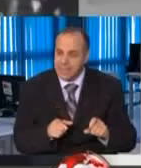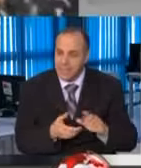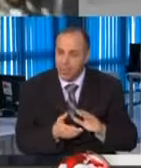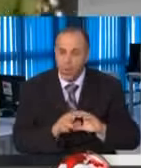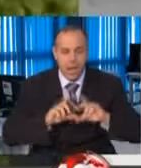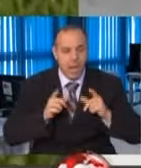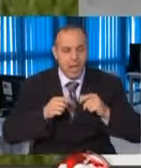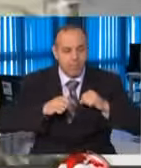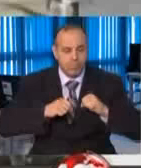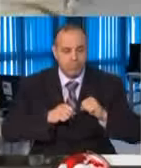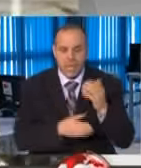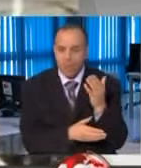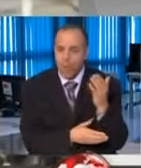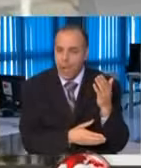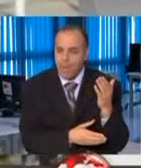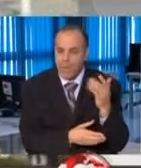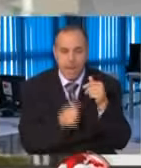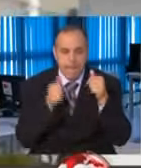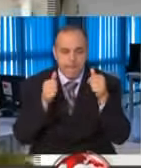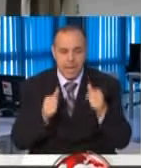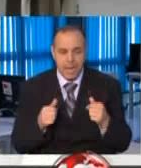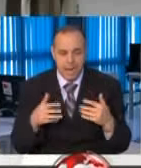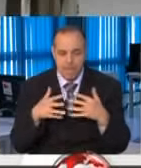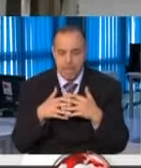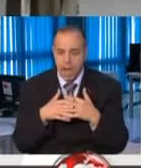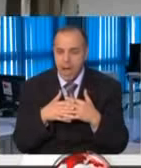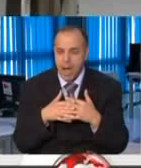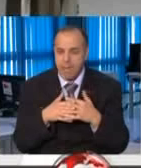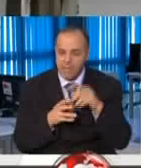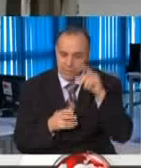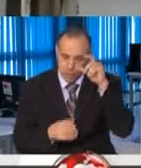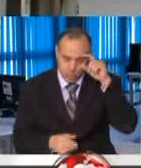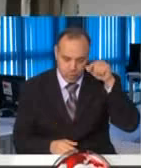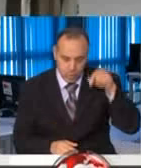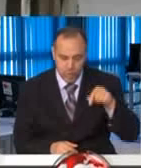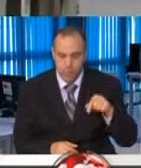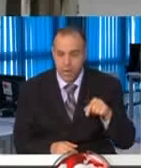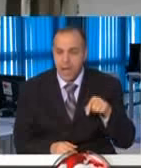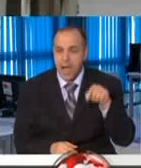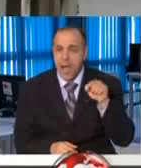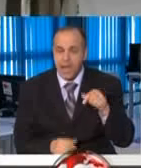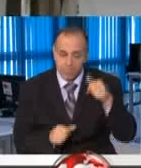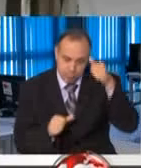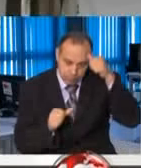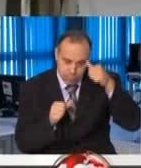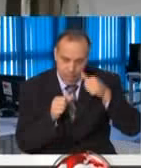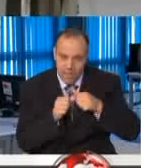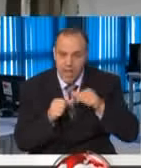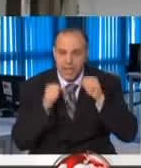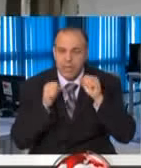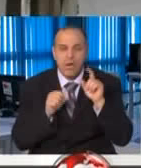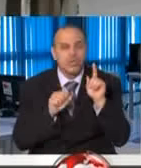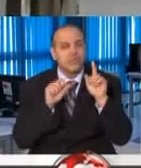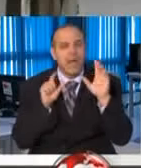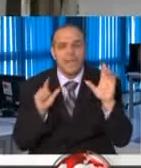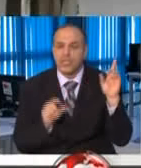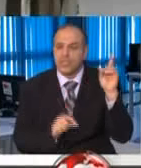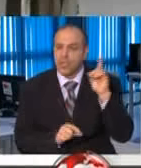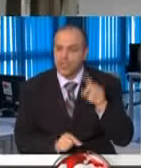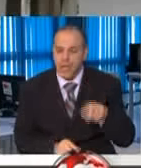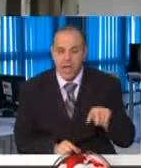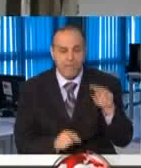والهيئة الوطنية للمحامين في بلاغ مشترك صادر بسيدي بوزيد أنه تخليدا لذكرى ثورة 17 من